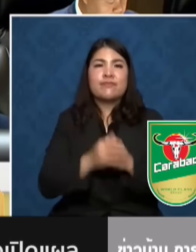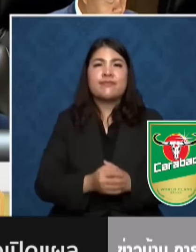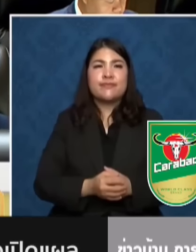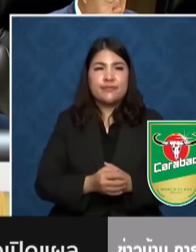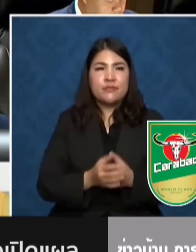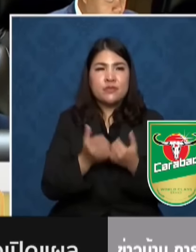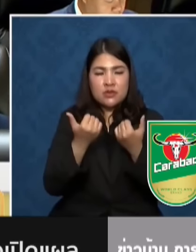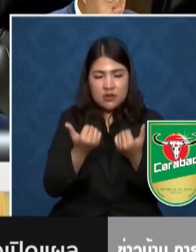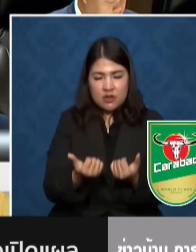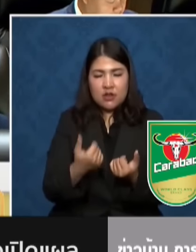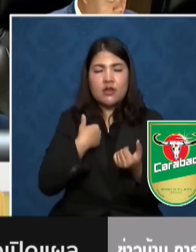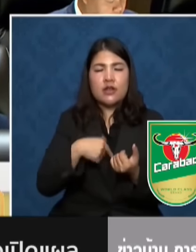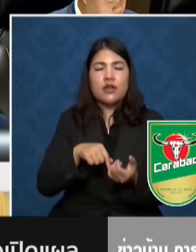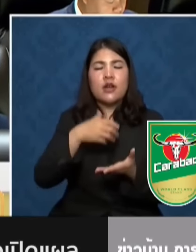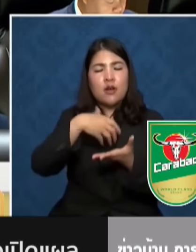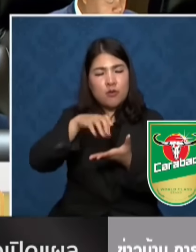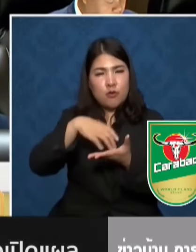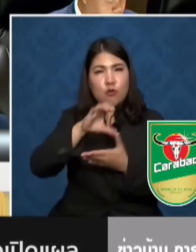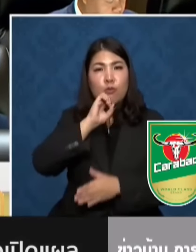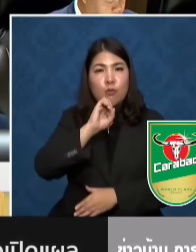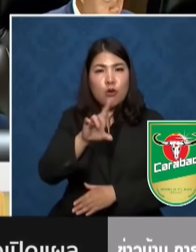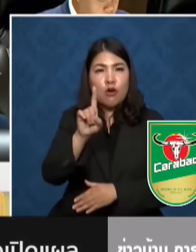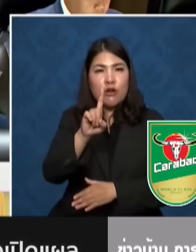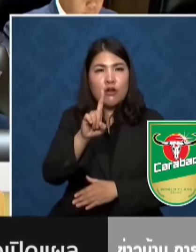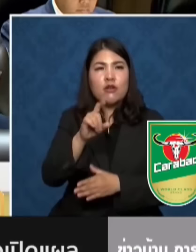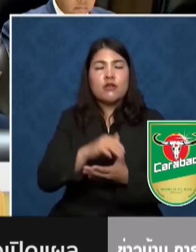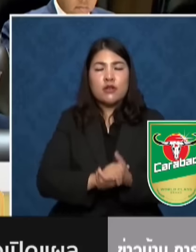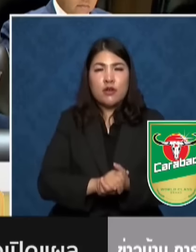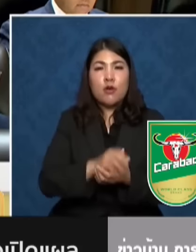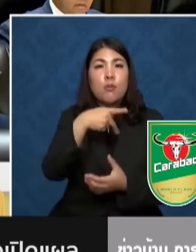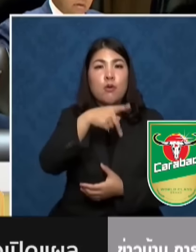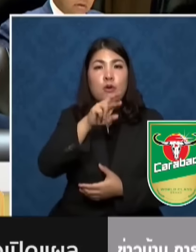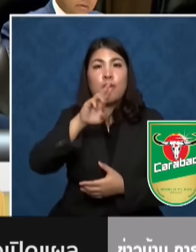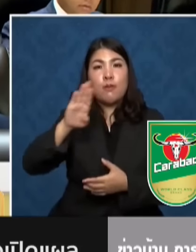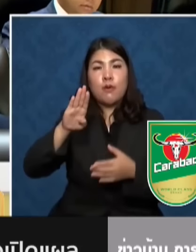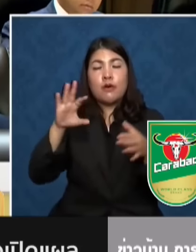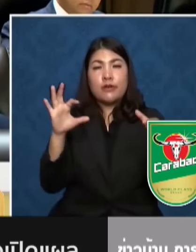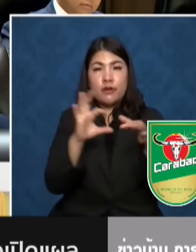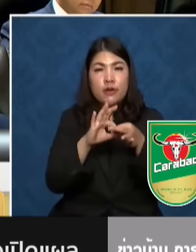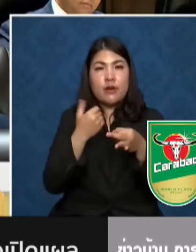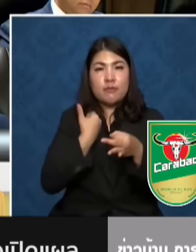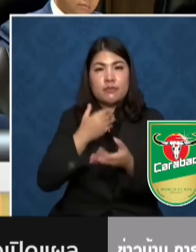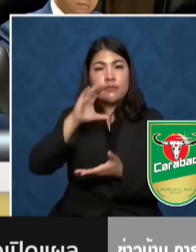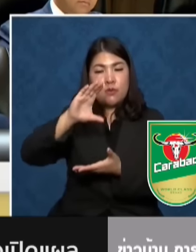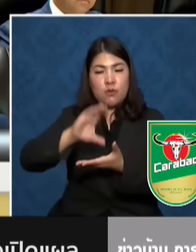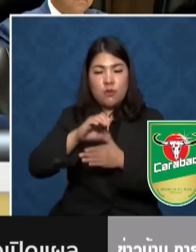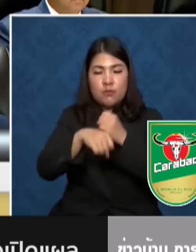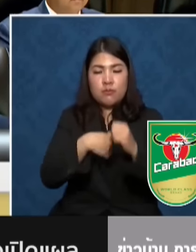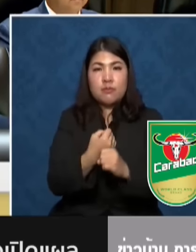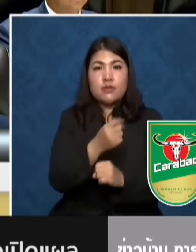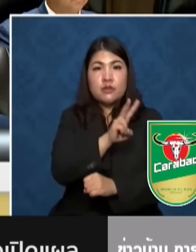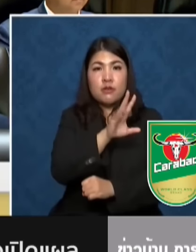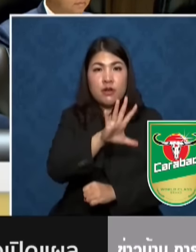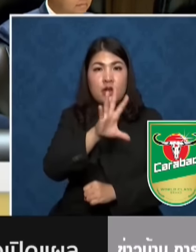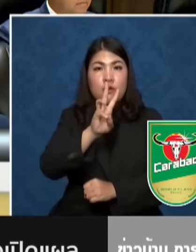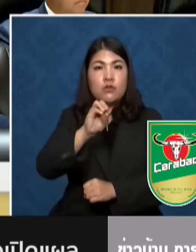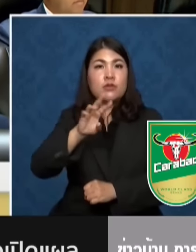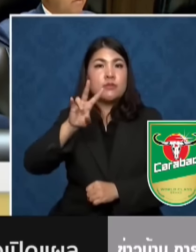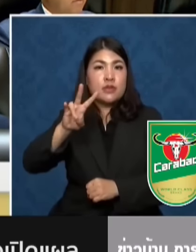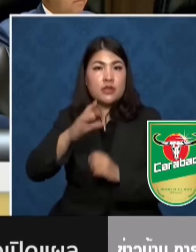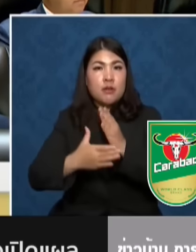ไปเชิญเข้ามาลงทุนนะแล้วมหาเศรษฐีที่ไหนจะเอาเงินเป็นมาลงทุนกับประเทศที่วิกฤต โอ ้โ อครับ นี่ก็ย้อนน